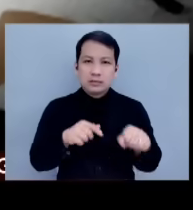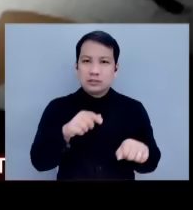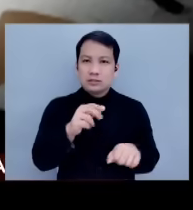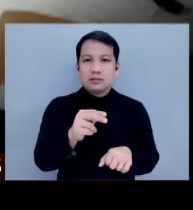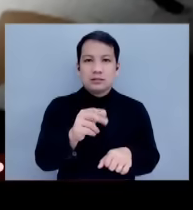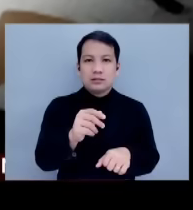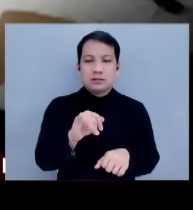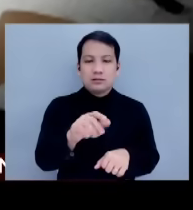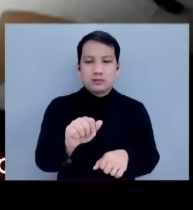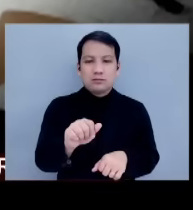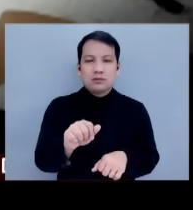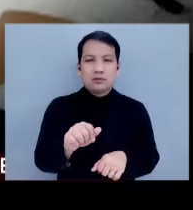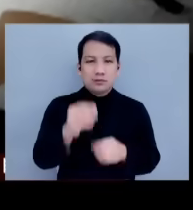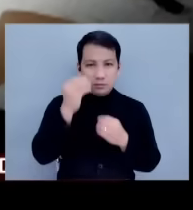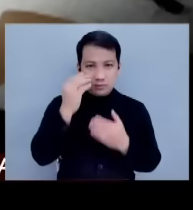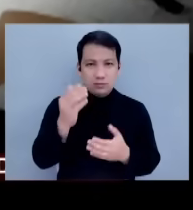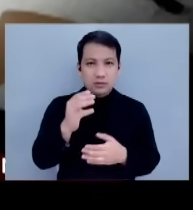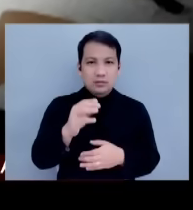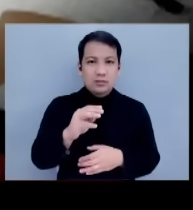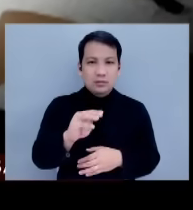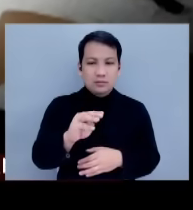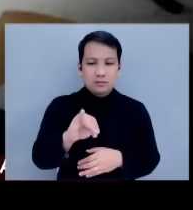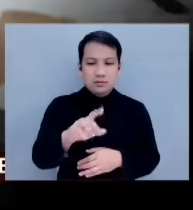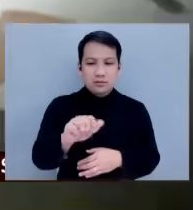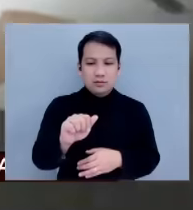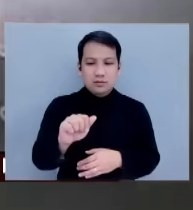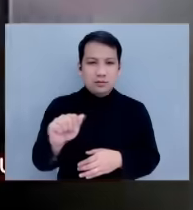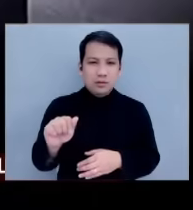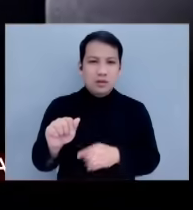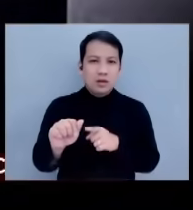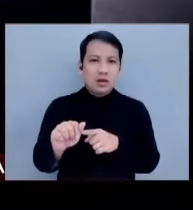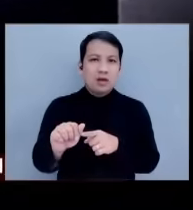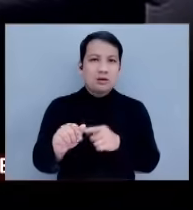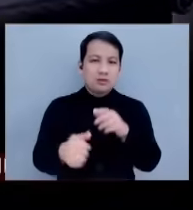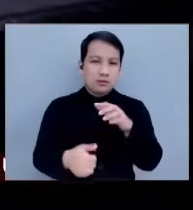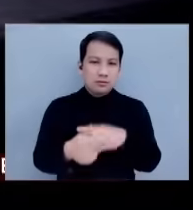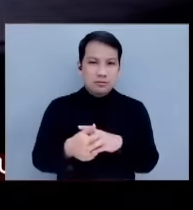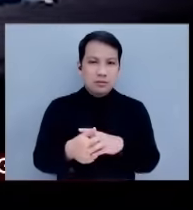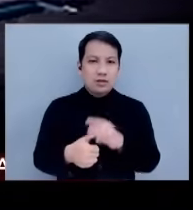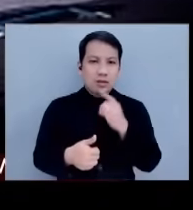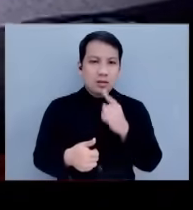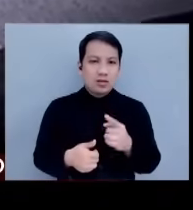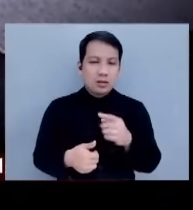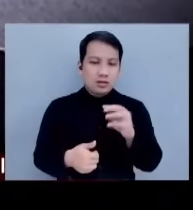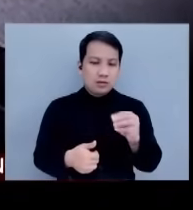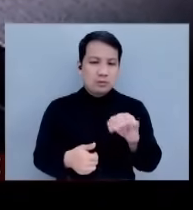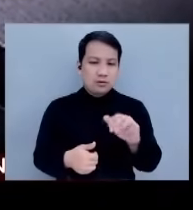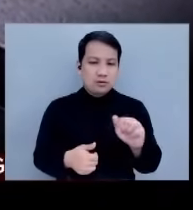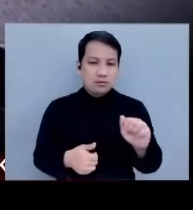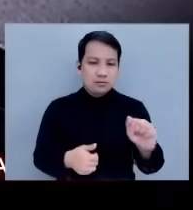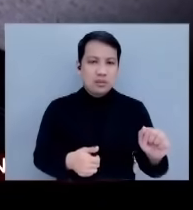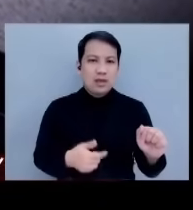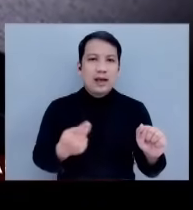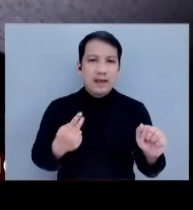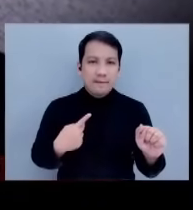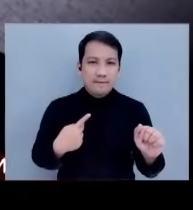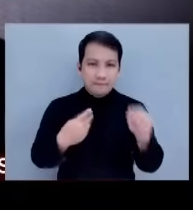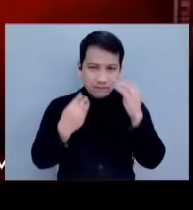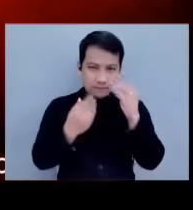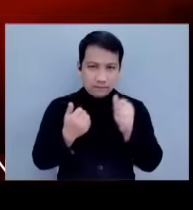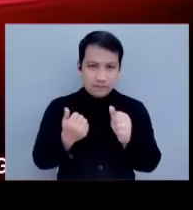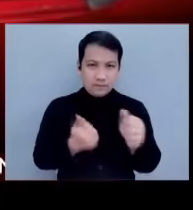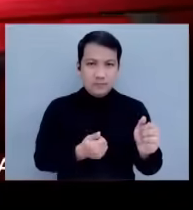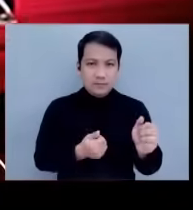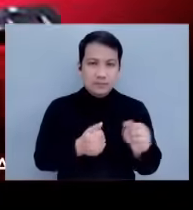din ang pahayag ang Manila International Airport Authority tungkol dito. Ayon sa MIAA, meron silang sinusunod na protocol sa